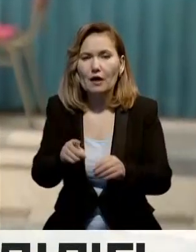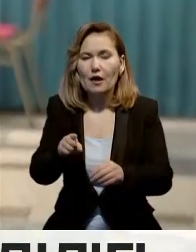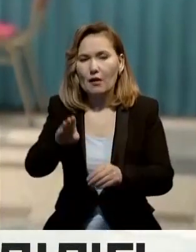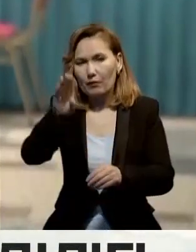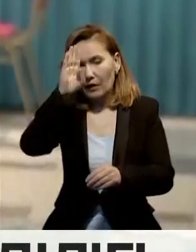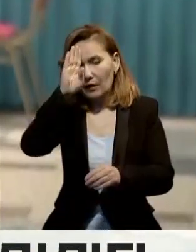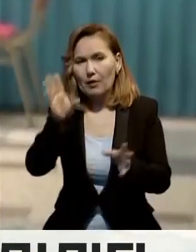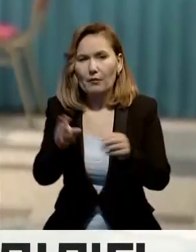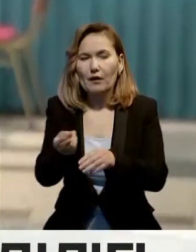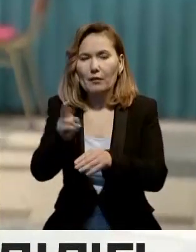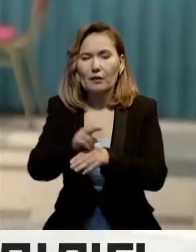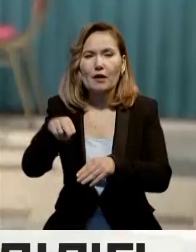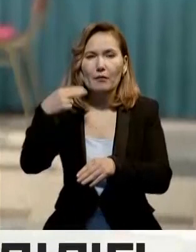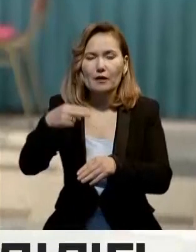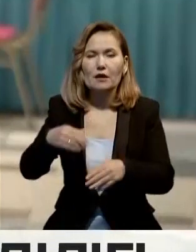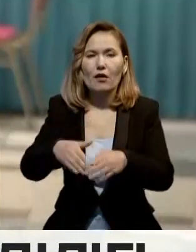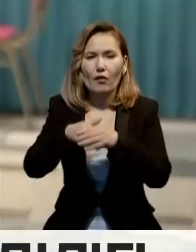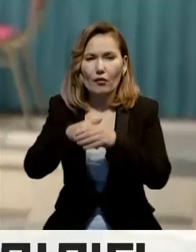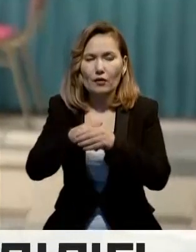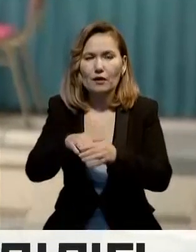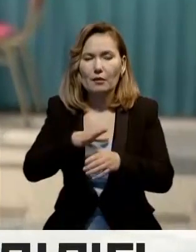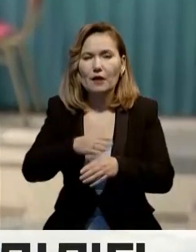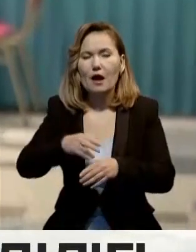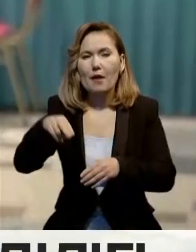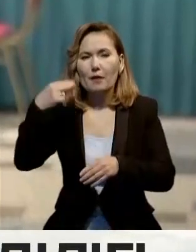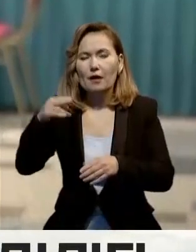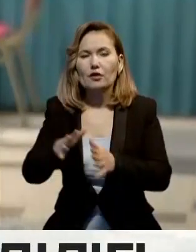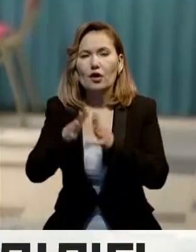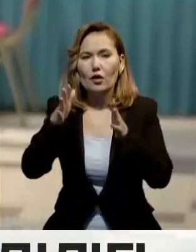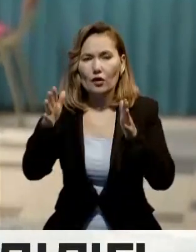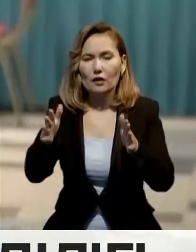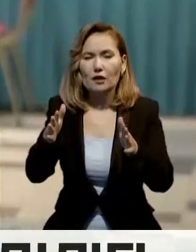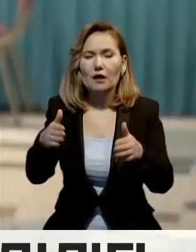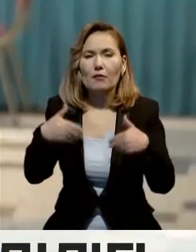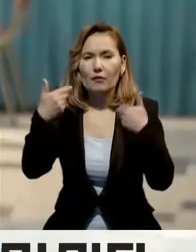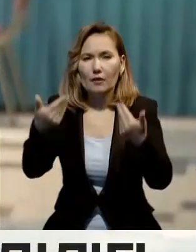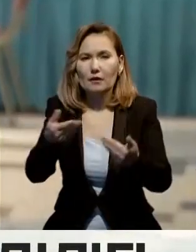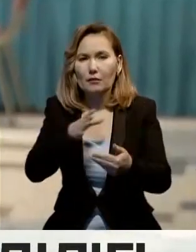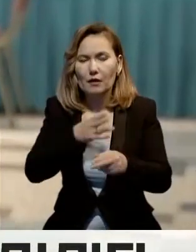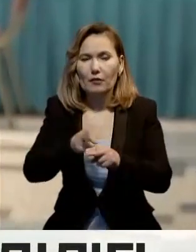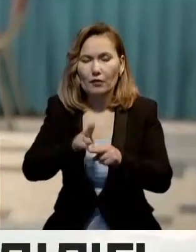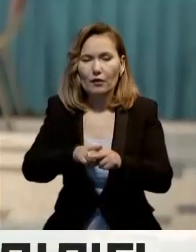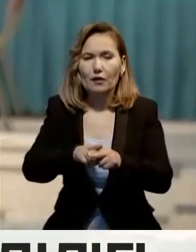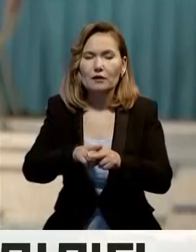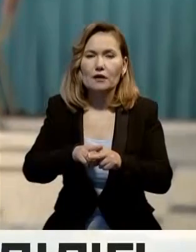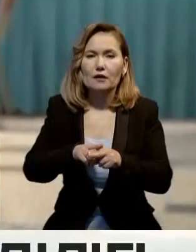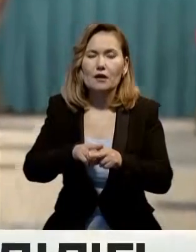баласы президентіміздің қолын алып, сол жерде президентіміз оған үлкен азамат болуына батасын беріп тілектес